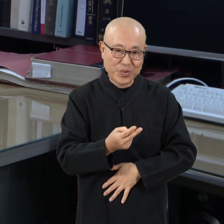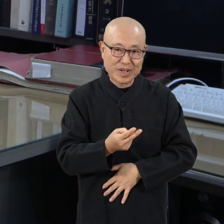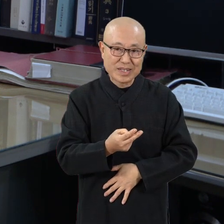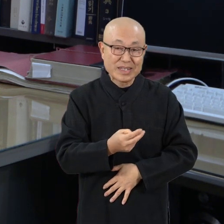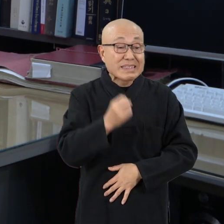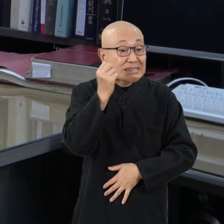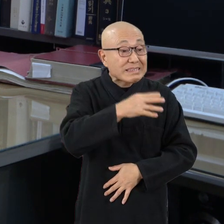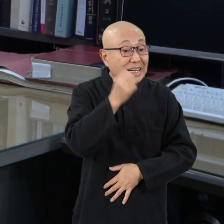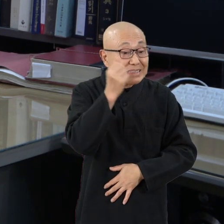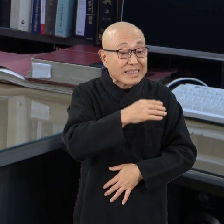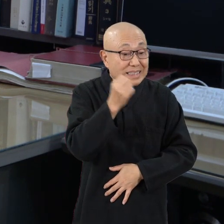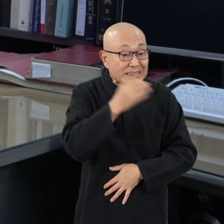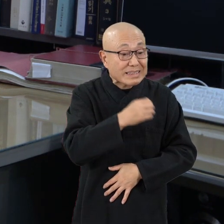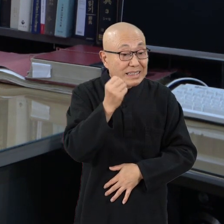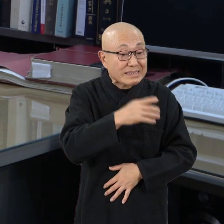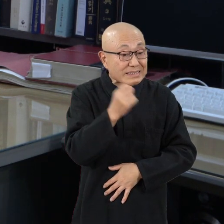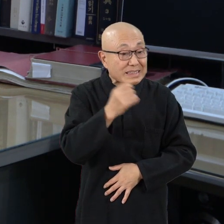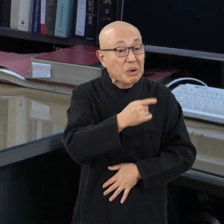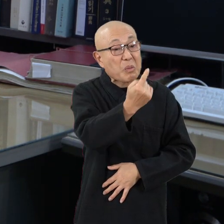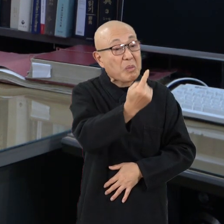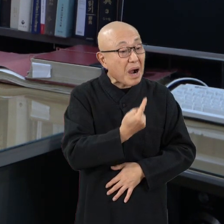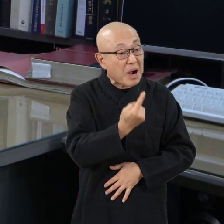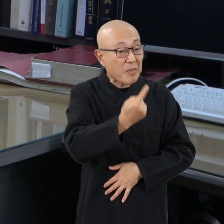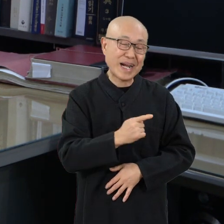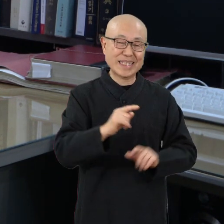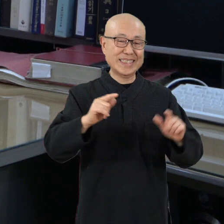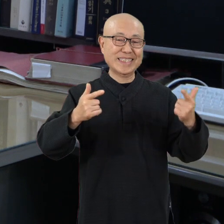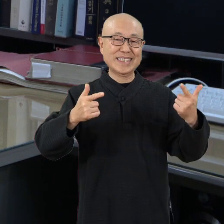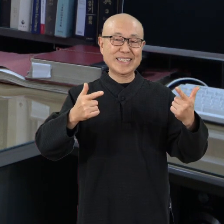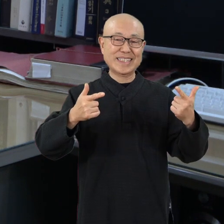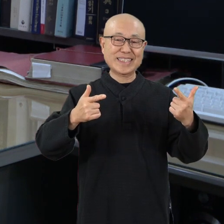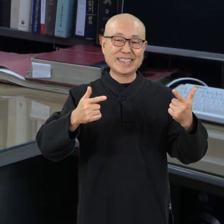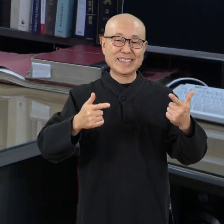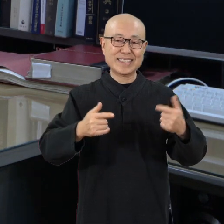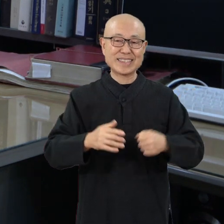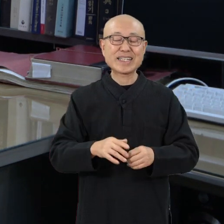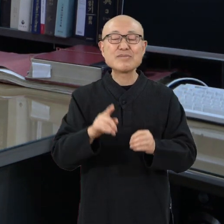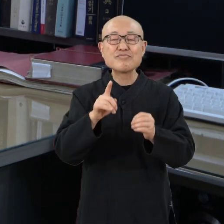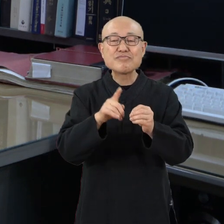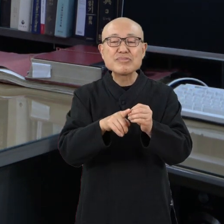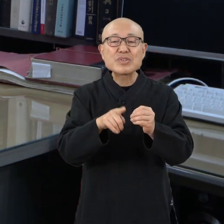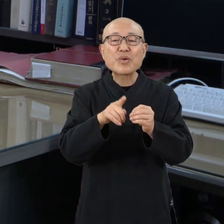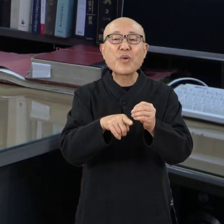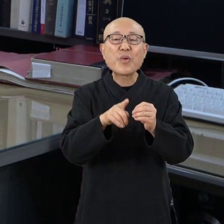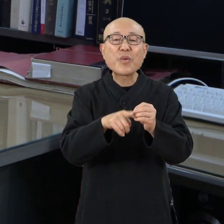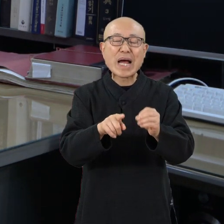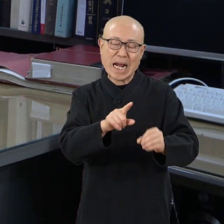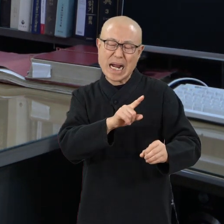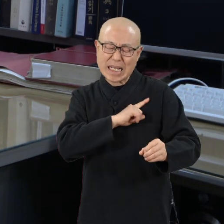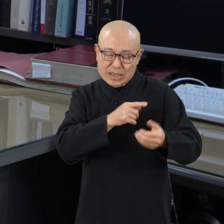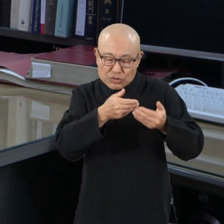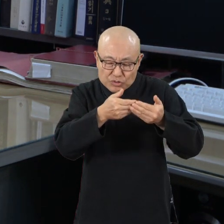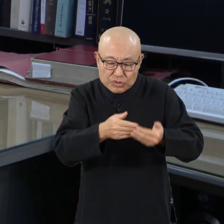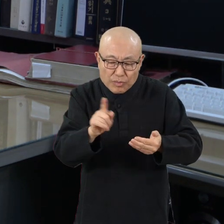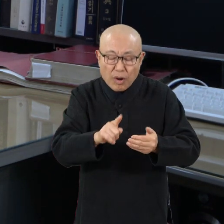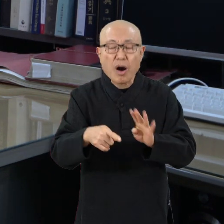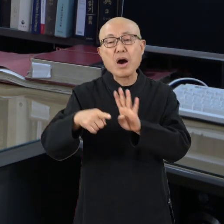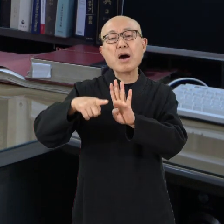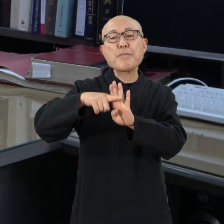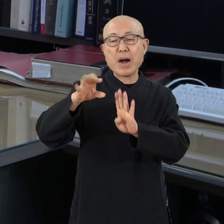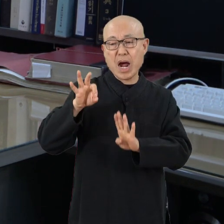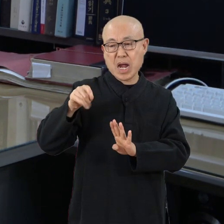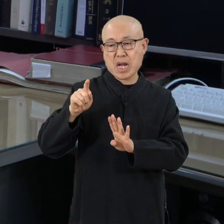아무 원인 없이 이 세상이 만들어지는 것도 아니다. 그럼 불교에서 가장 중요한 것이 업이라고